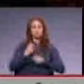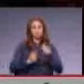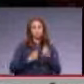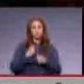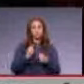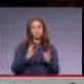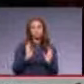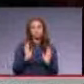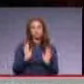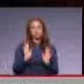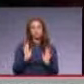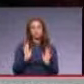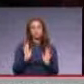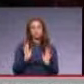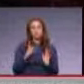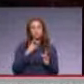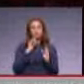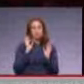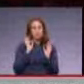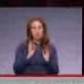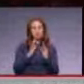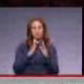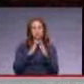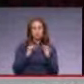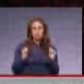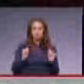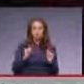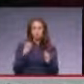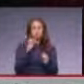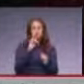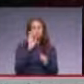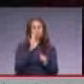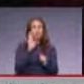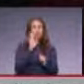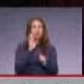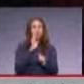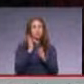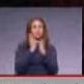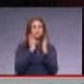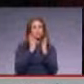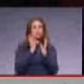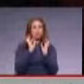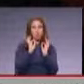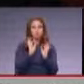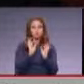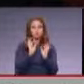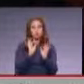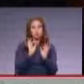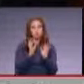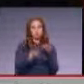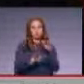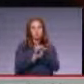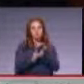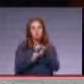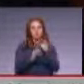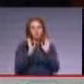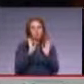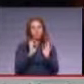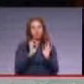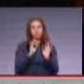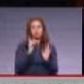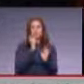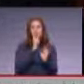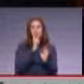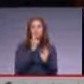الله. يعني البنت بالذات في بلدنا لازم تتعلم. لأعلى شهادة من علم فتاة فقد علم أمة. ومن علم